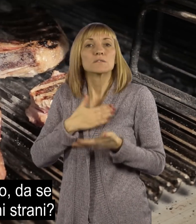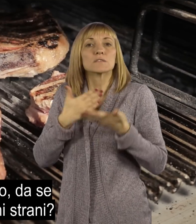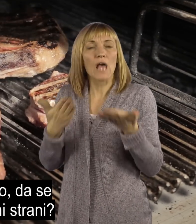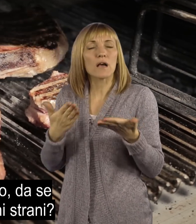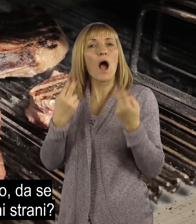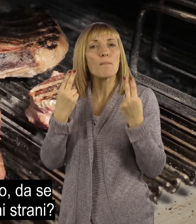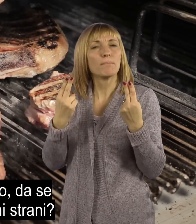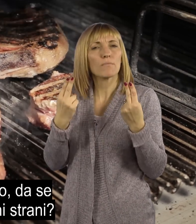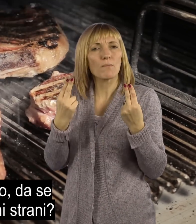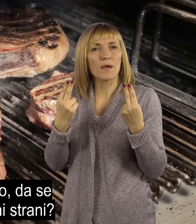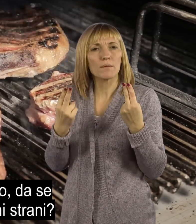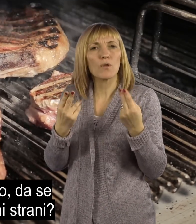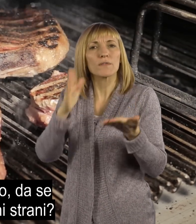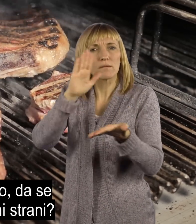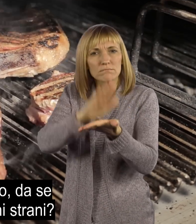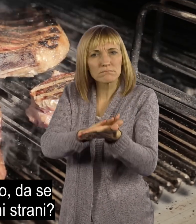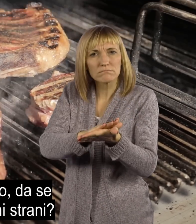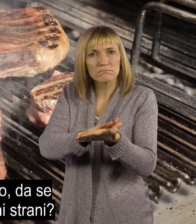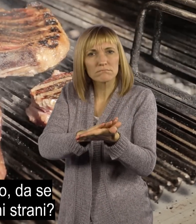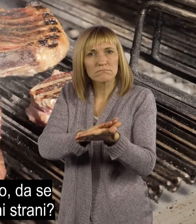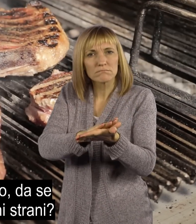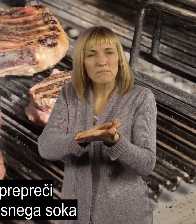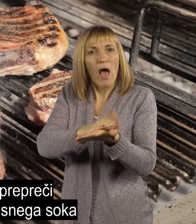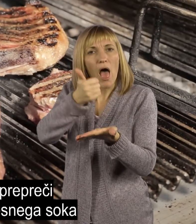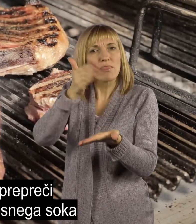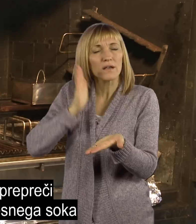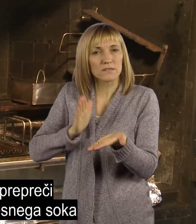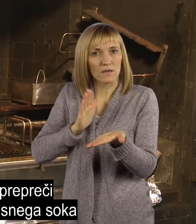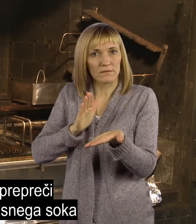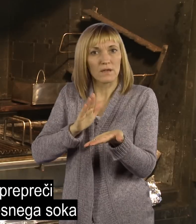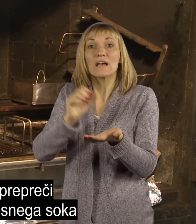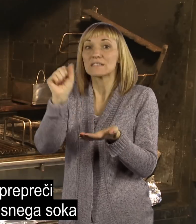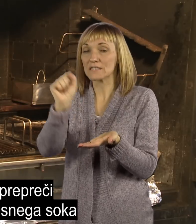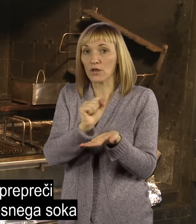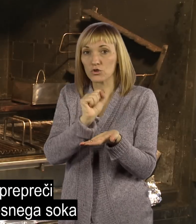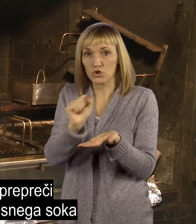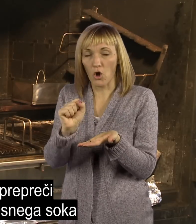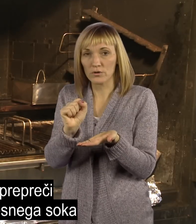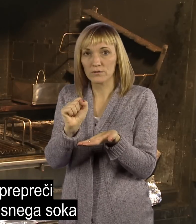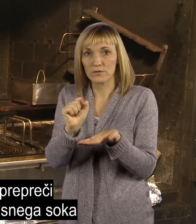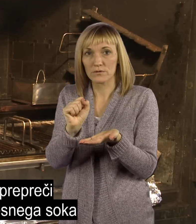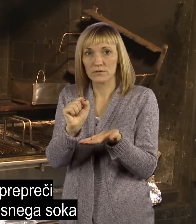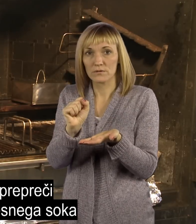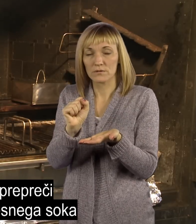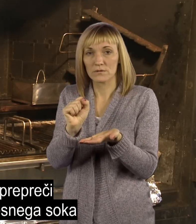Zakaj je pomembno, da se stek zapeče po eni strani? Zaradi tega, da se